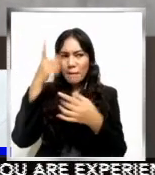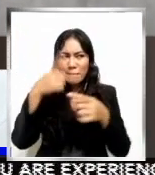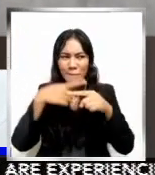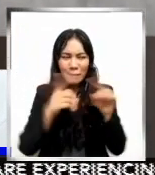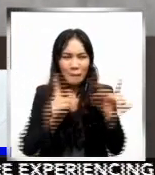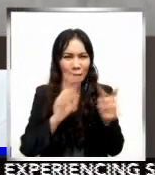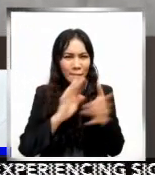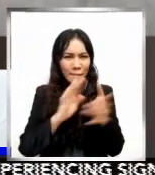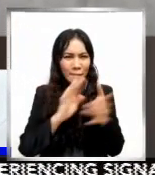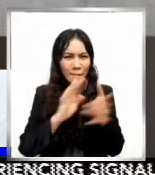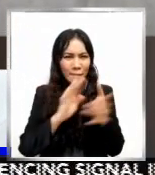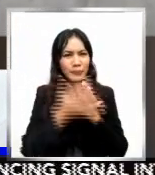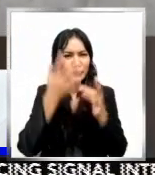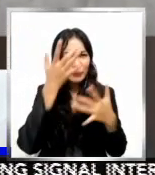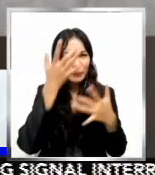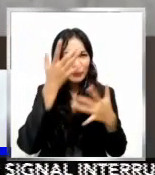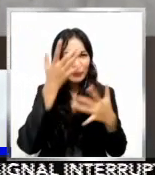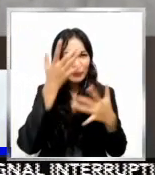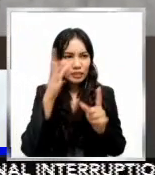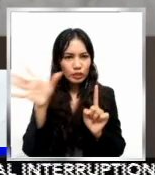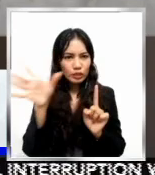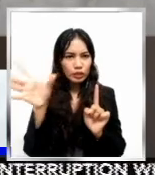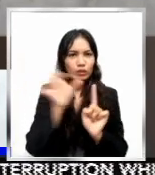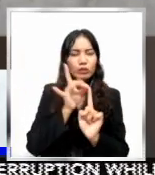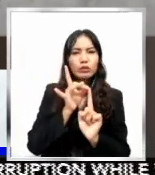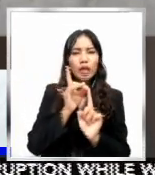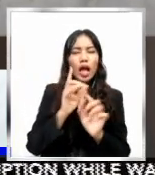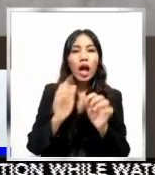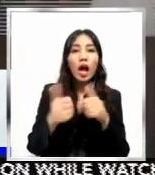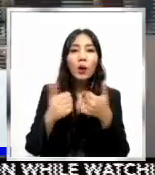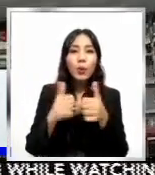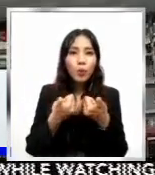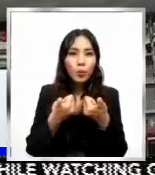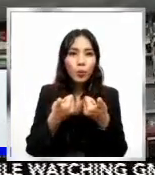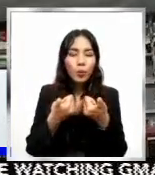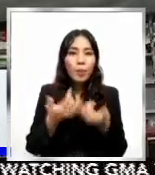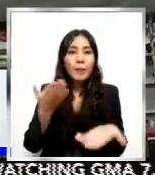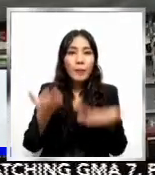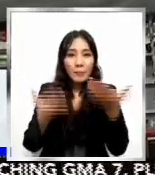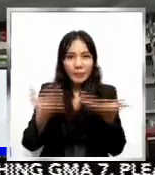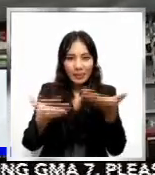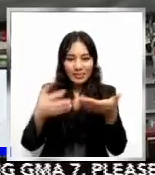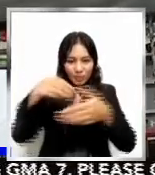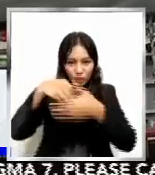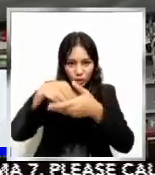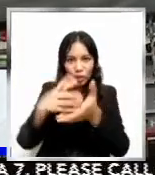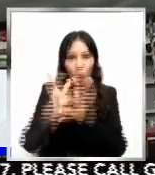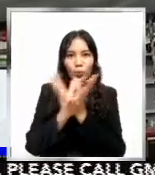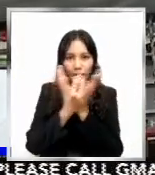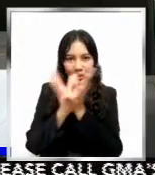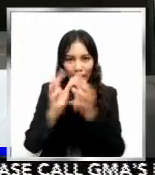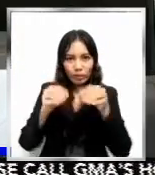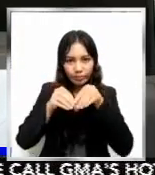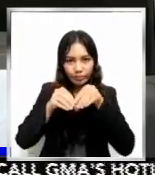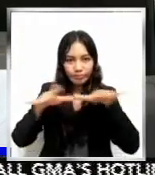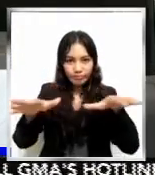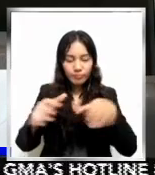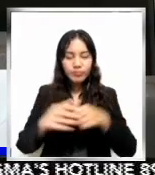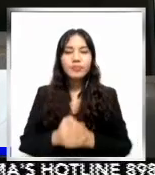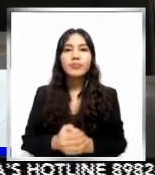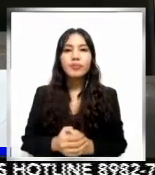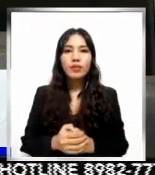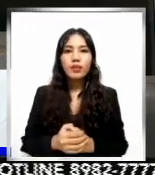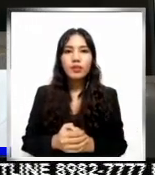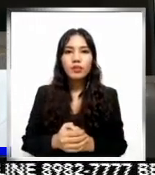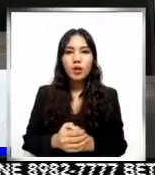ng aming epidemiologist is may spread talaga sa community. Dahil dito, lahat ng kanilang mahigit 2,000 empleyado sa